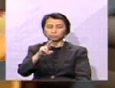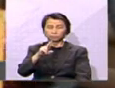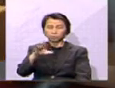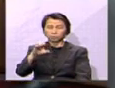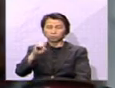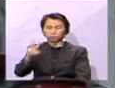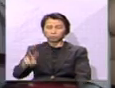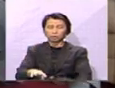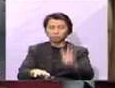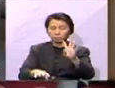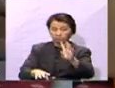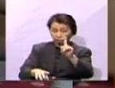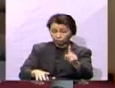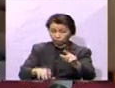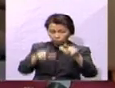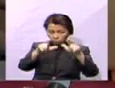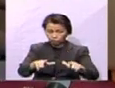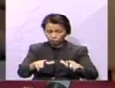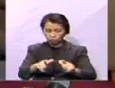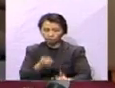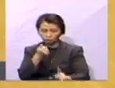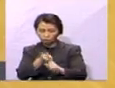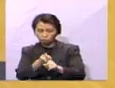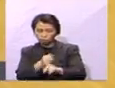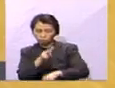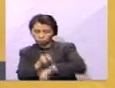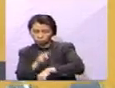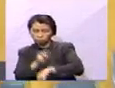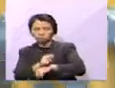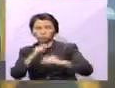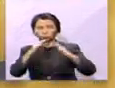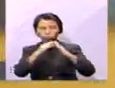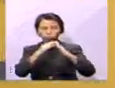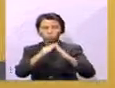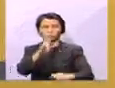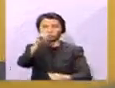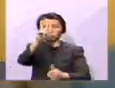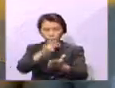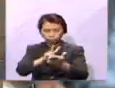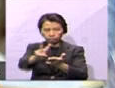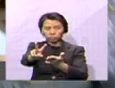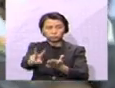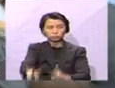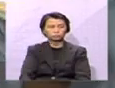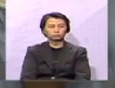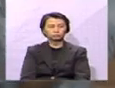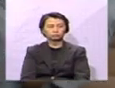41 kontak lain diletakkan di bawah arahan pengawasan di rumah selama dua